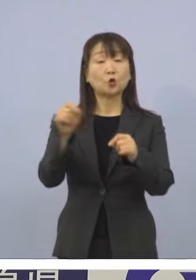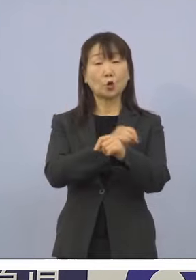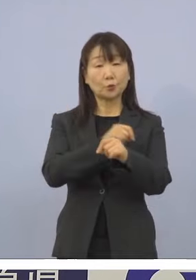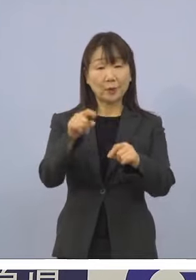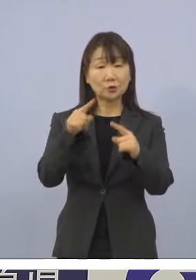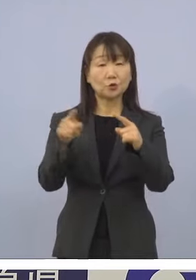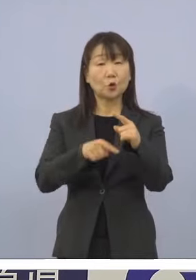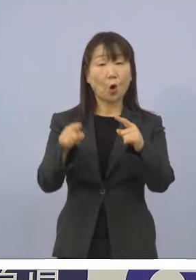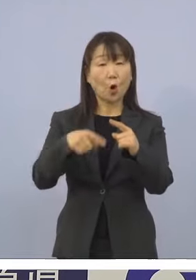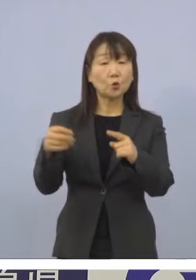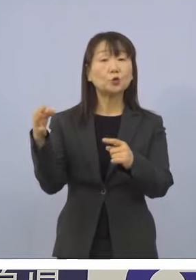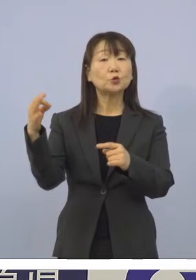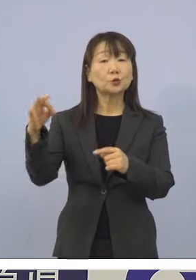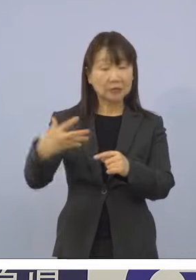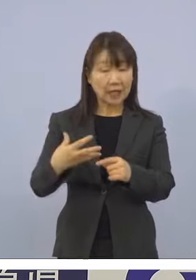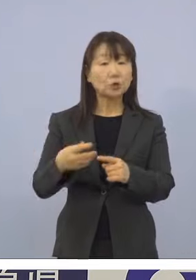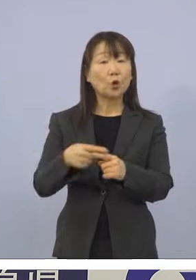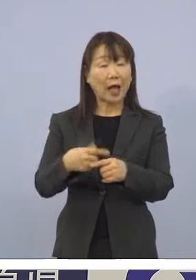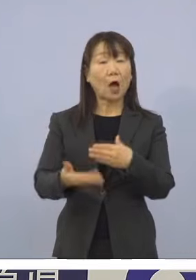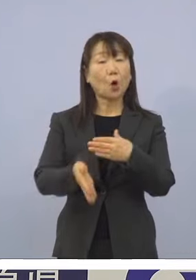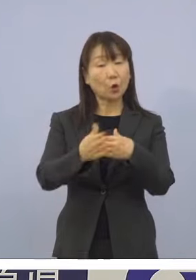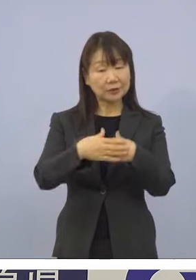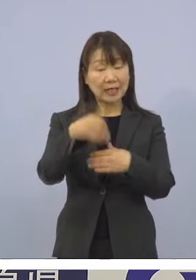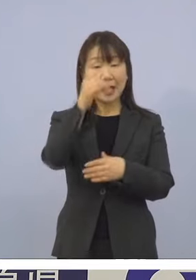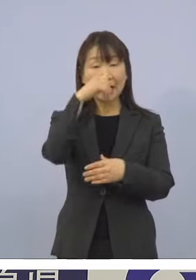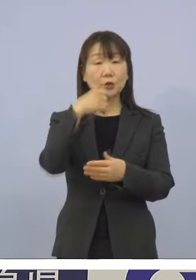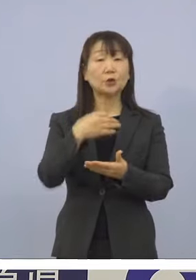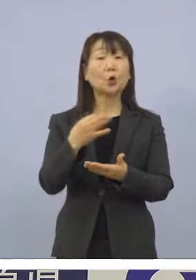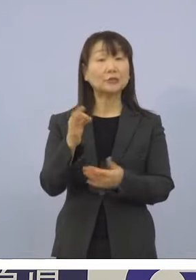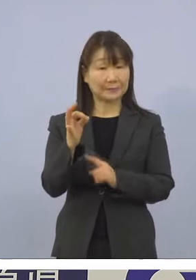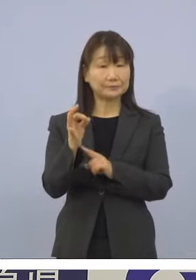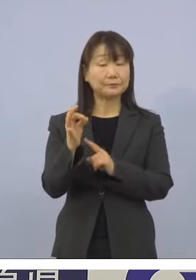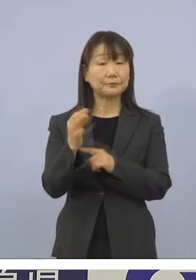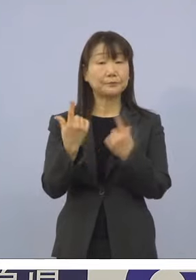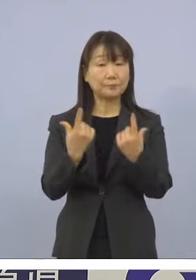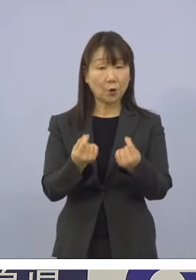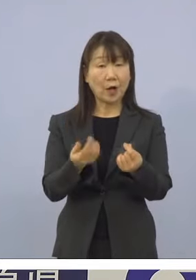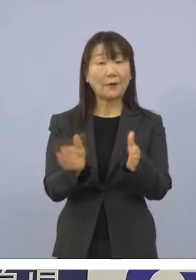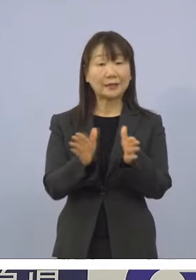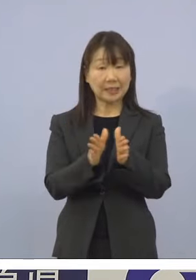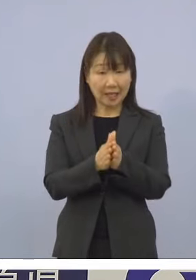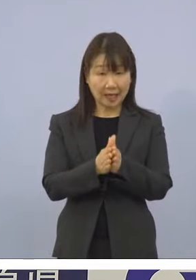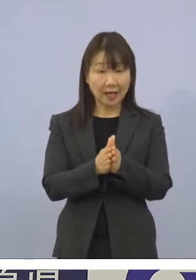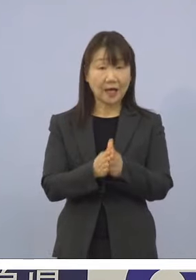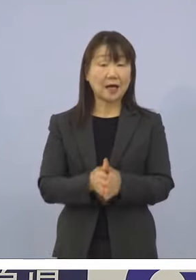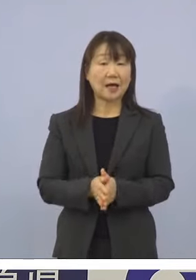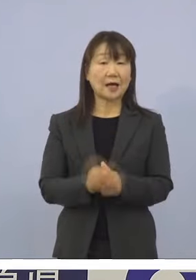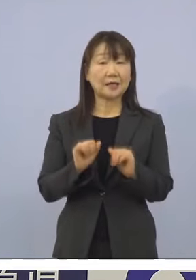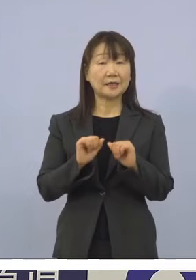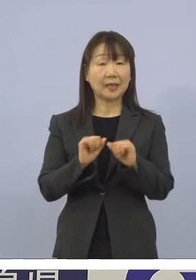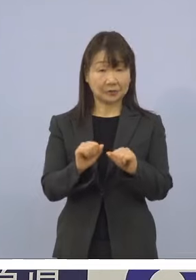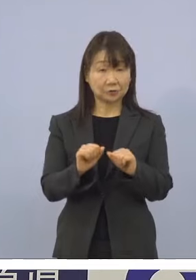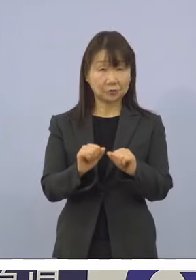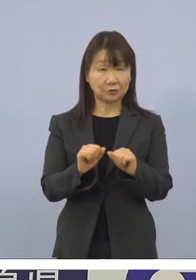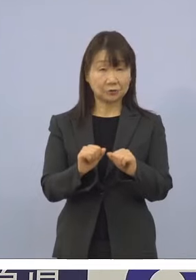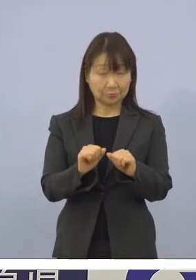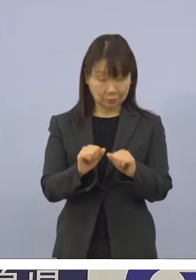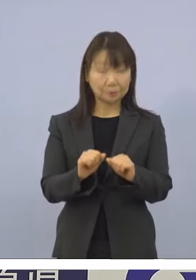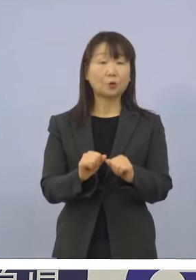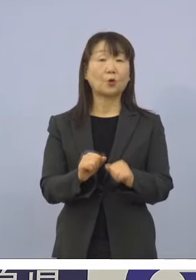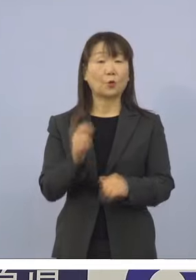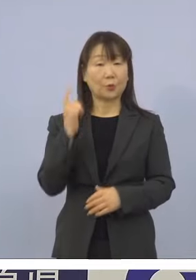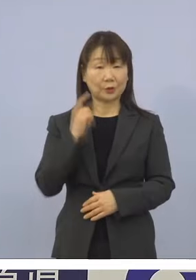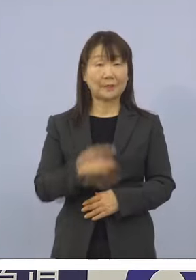また補正予算、こういったものもですね、合わせながらやっていくものだと思っておりますん